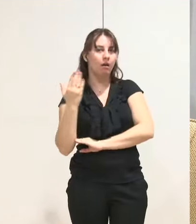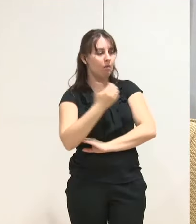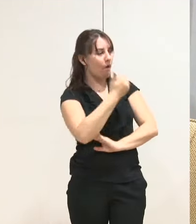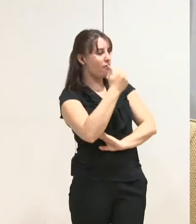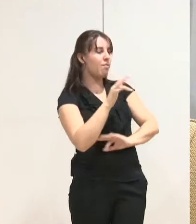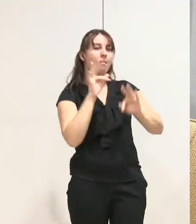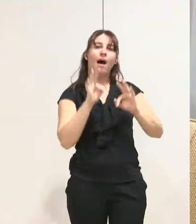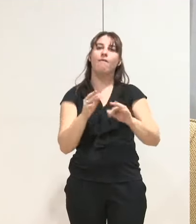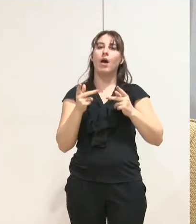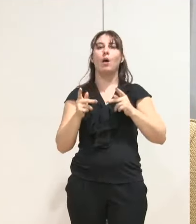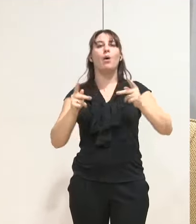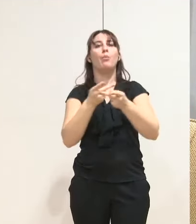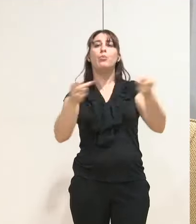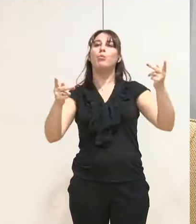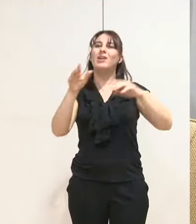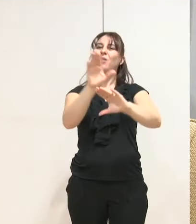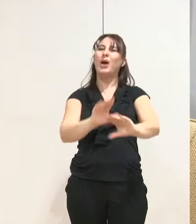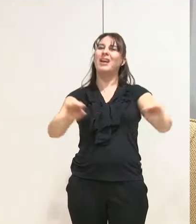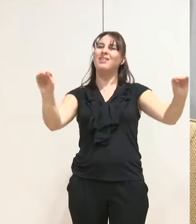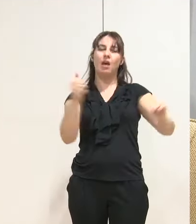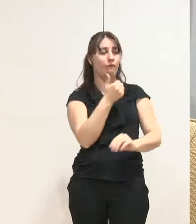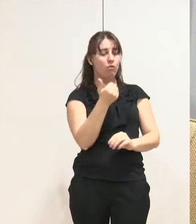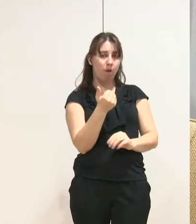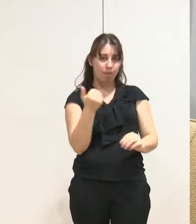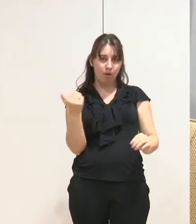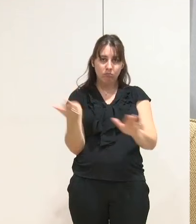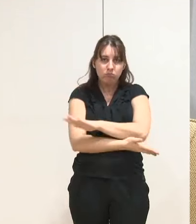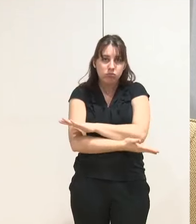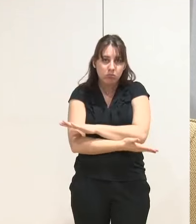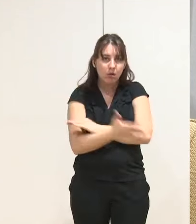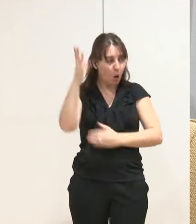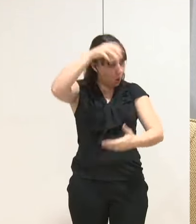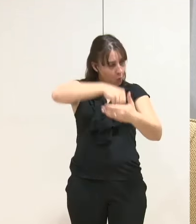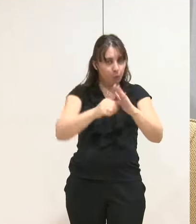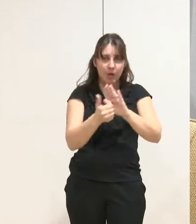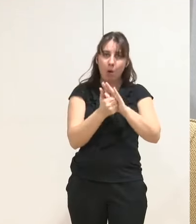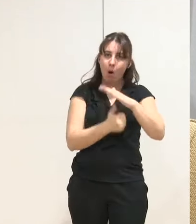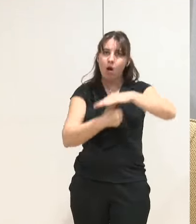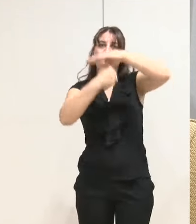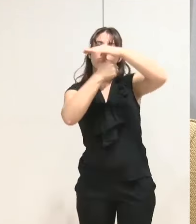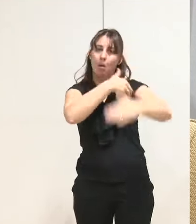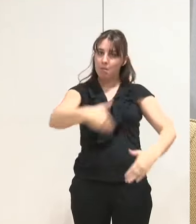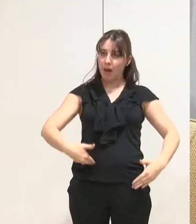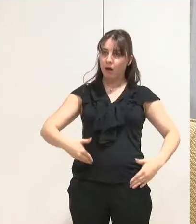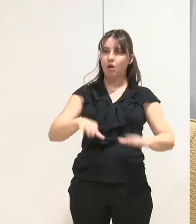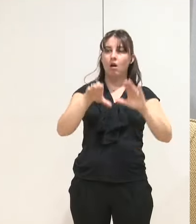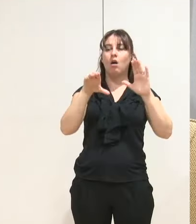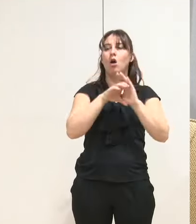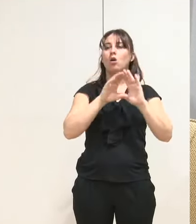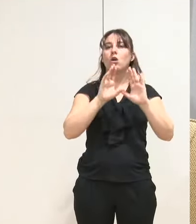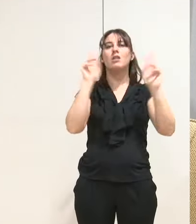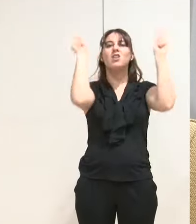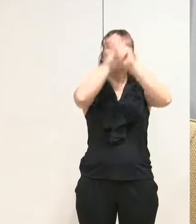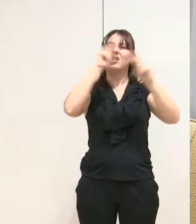tranquillité publique je le rappelle c'est la loi le maire est aussi chargé de main ir l'ordre public qui est défini dans le Code Général des Collectivités